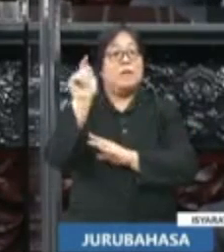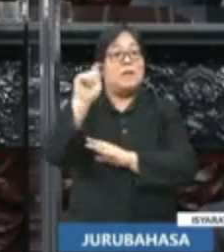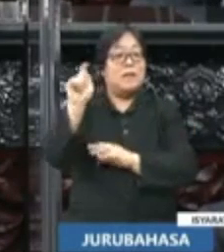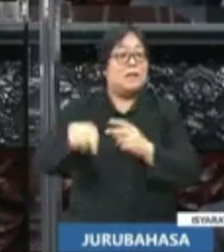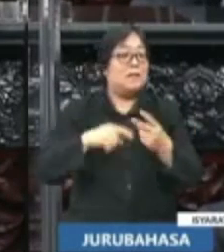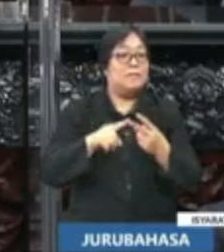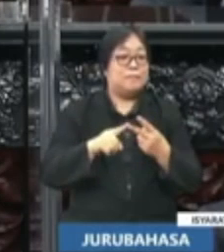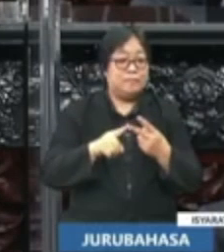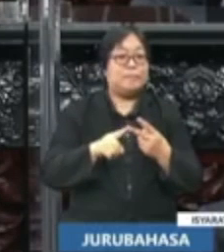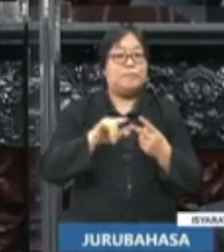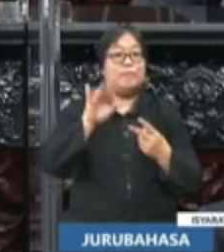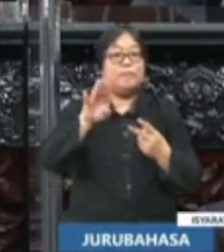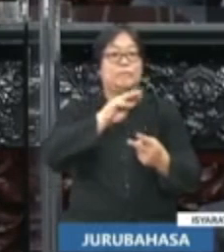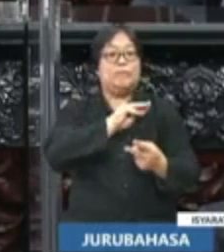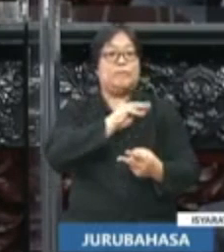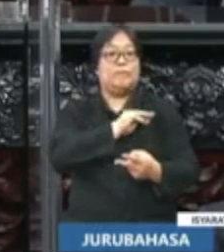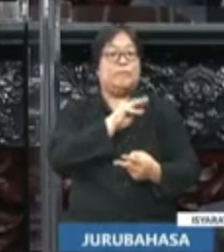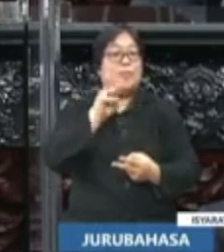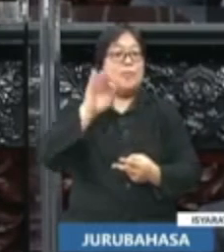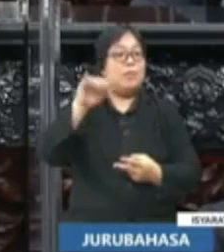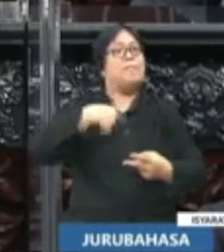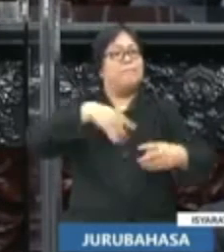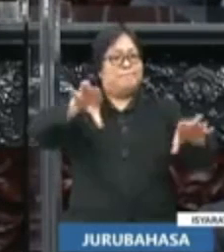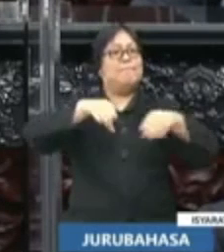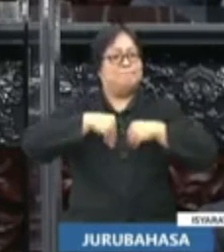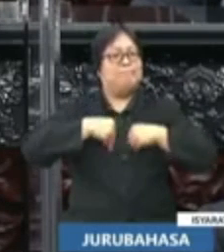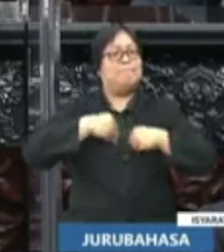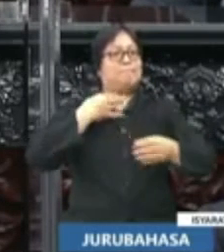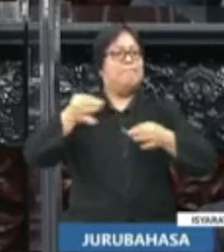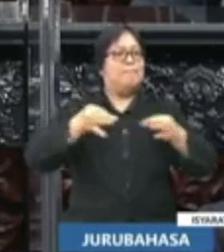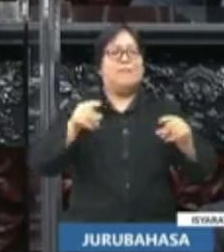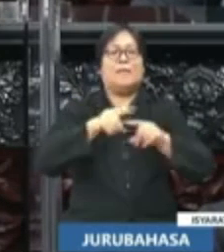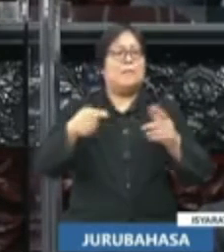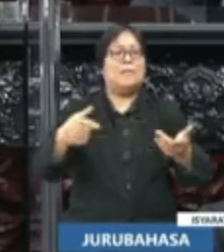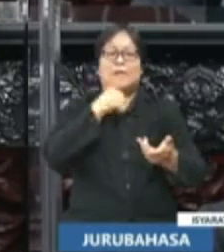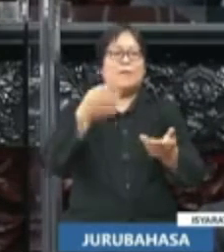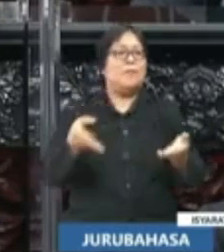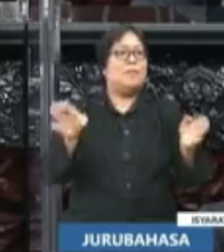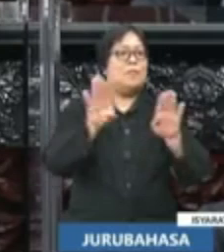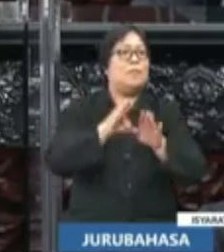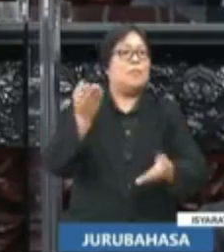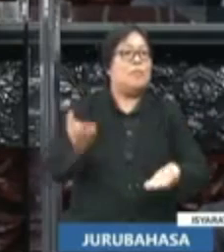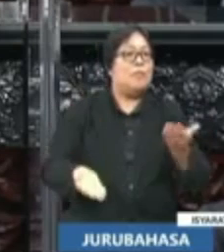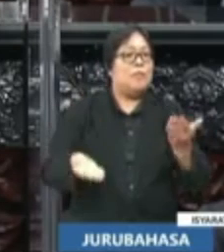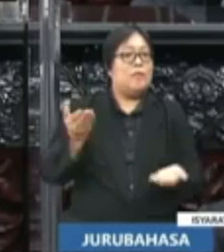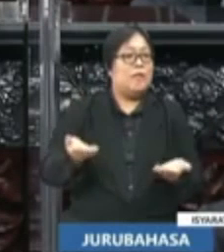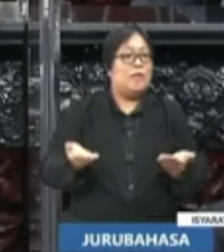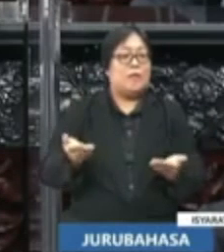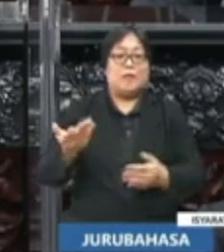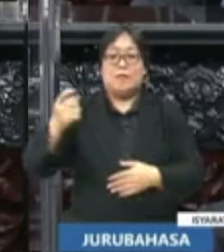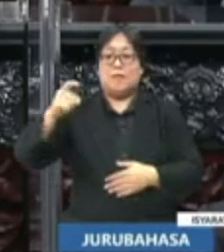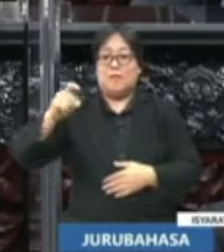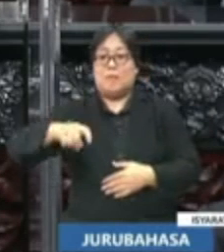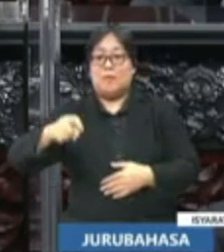Selayang dan YB Menteri Kewangan, kita terima baik penjelasan, tetapi itu tidak menutup kemungkinan dan